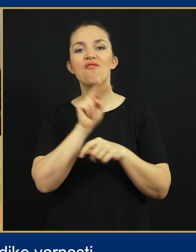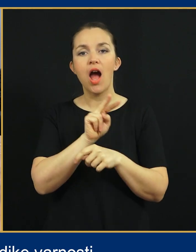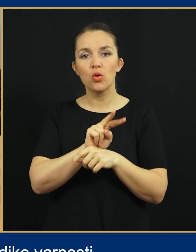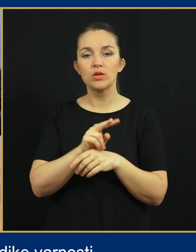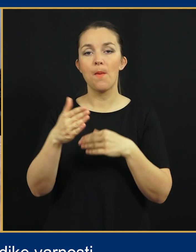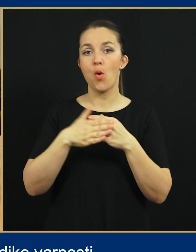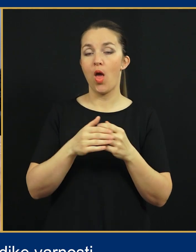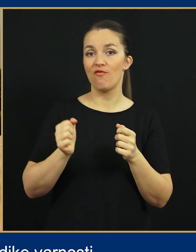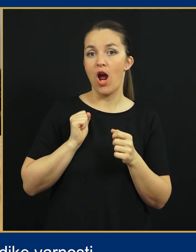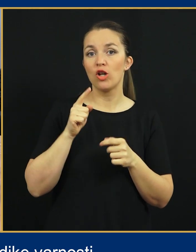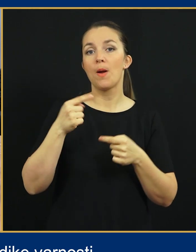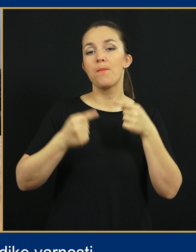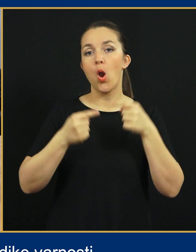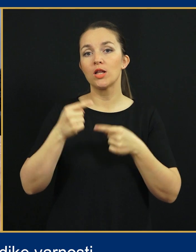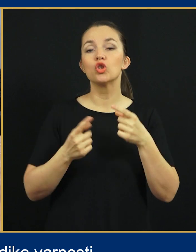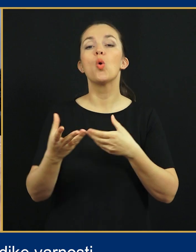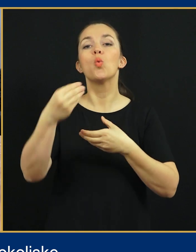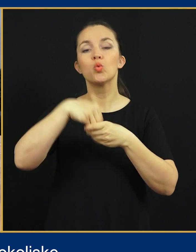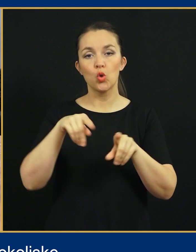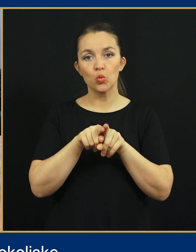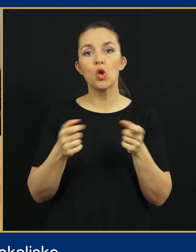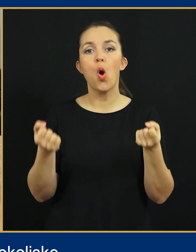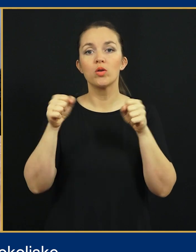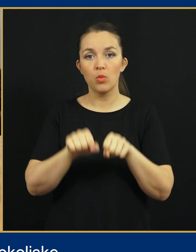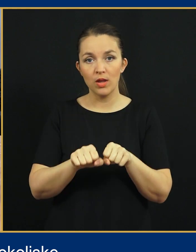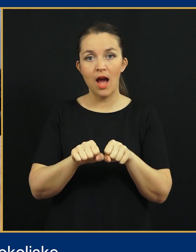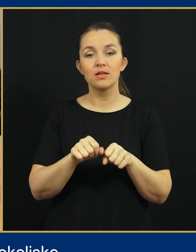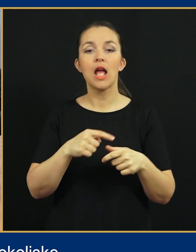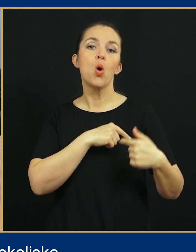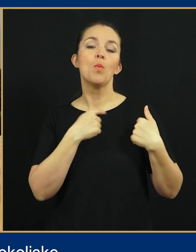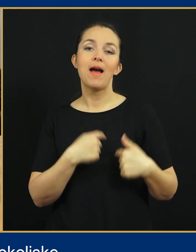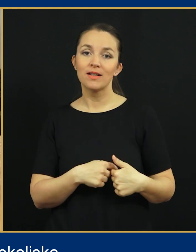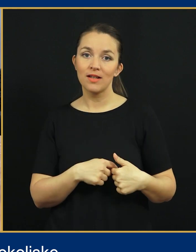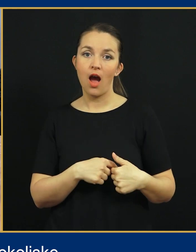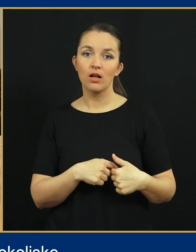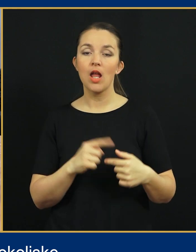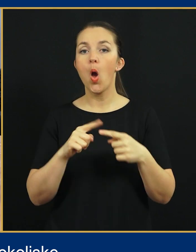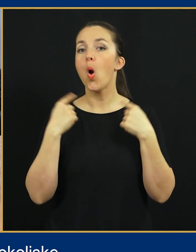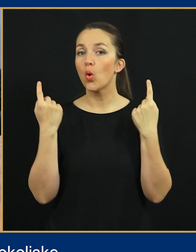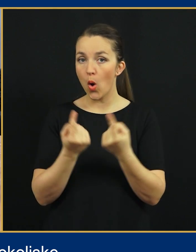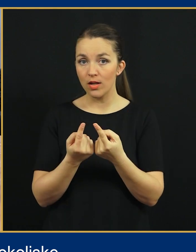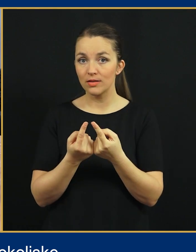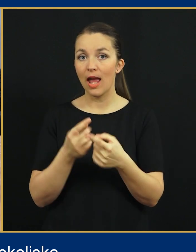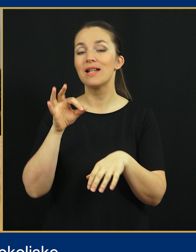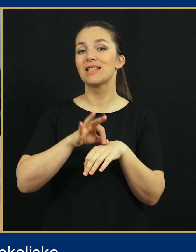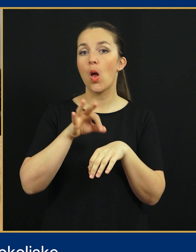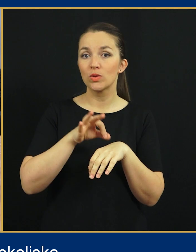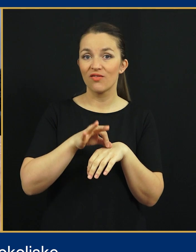poleg vojaških in političnih vključujejo tudi gospodarske, humanitarne, okoljske,